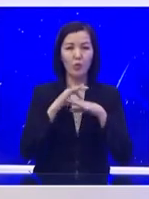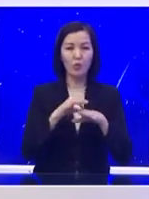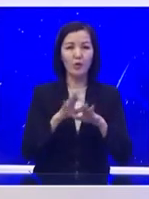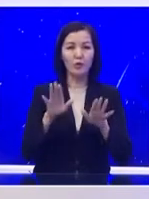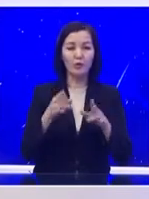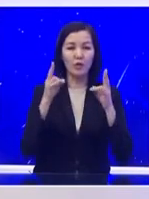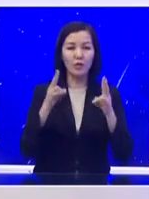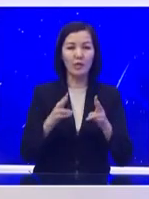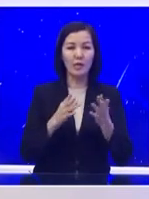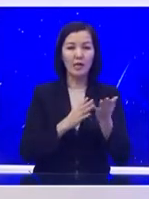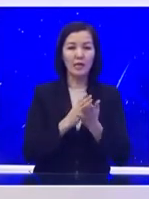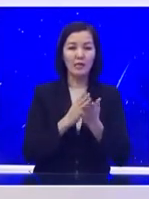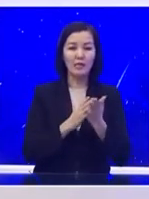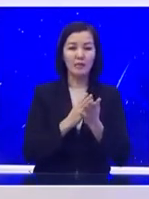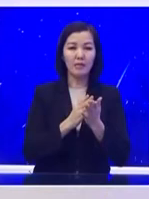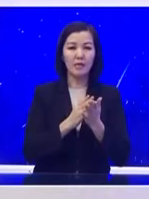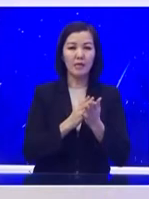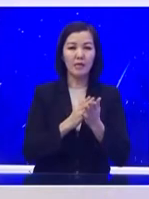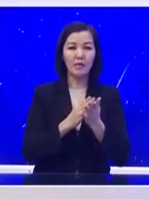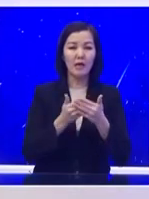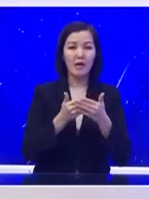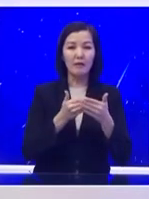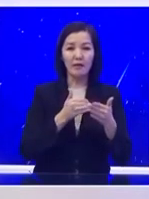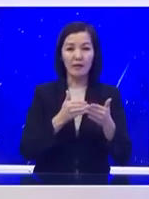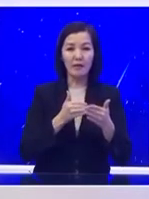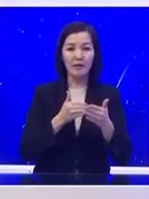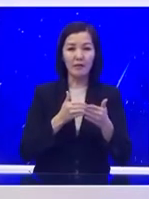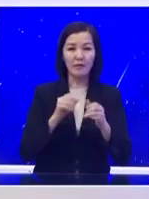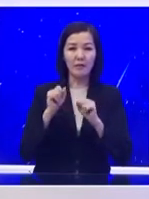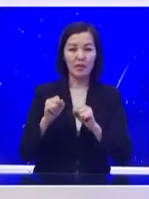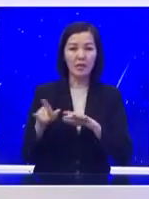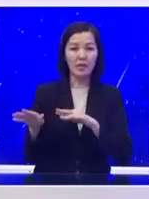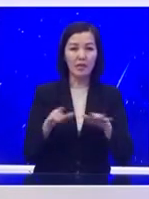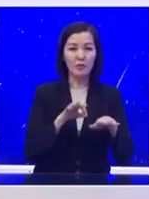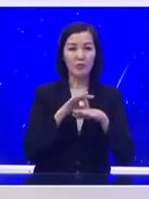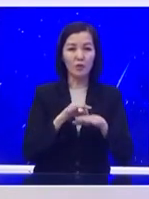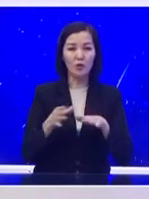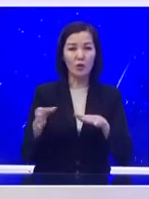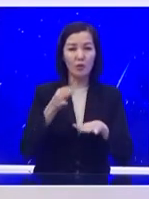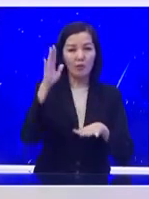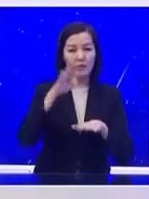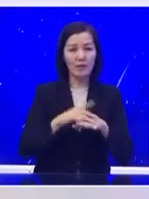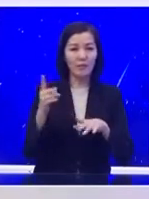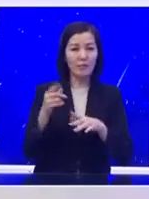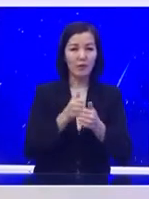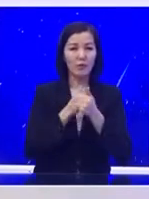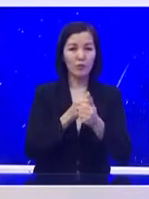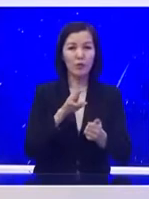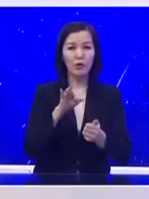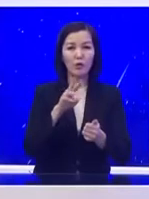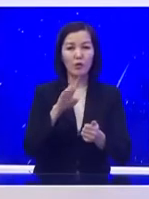қызметкерлері тосын жағдайға дайындығын пысықтап, алдын алу шараларын өткізді. Шараға облыс әкімінің бірінші орынбасары Ләззат Тұрлашев